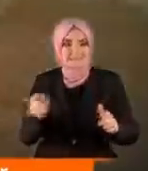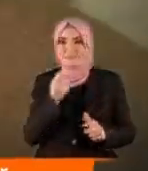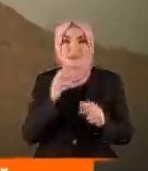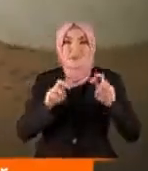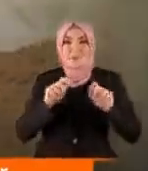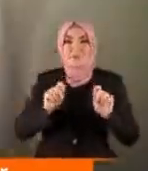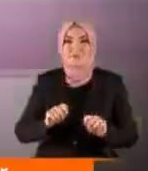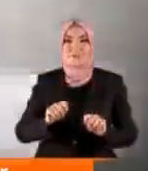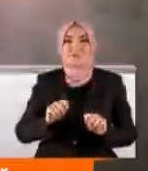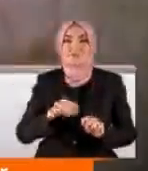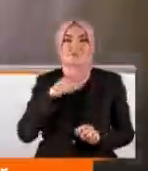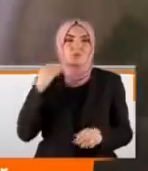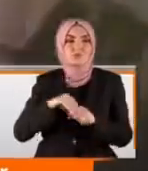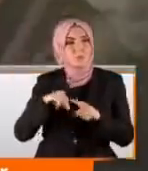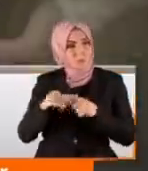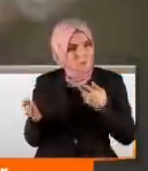Kurban için hoş geldiniz diyor.